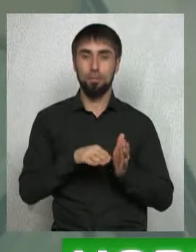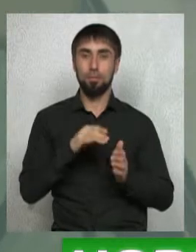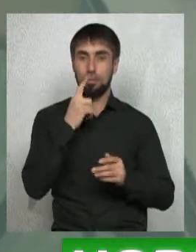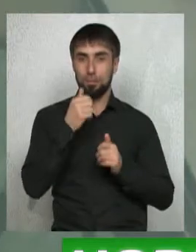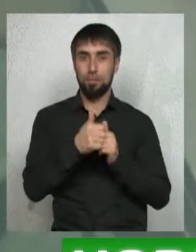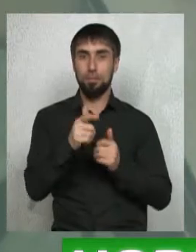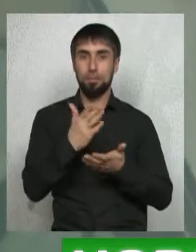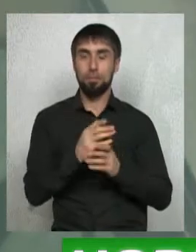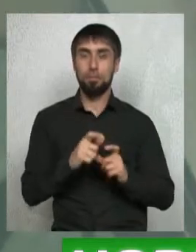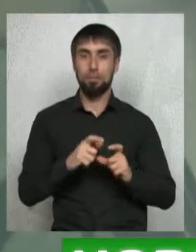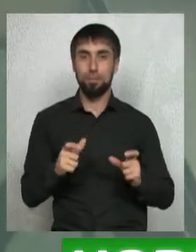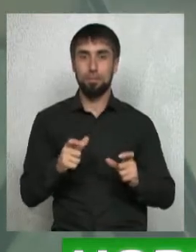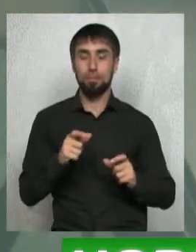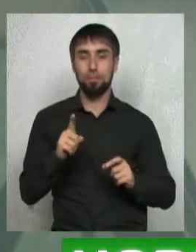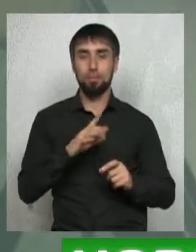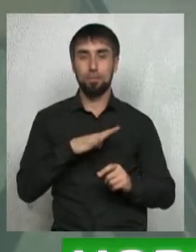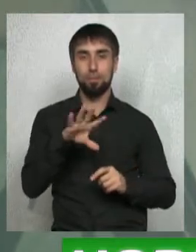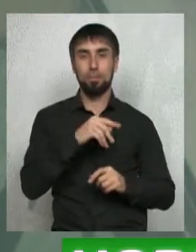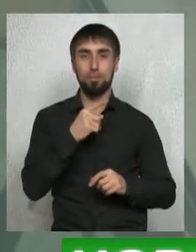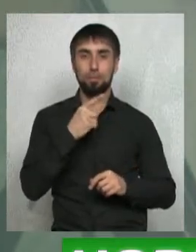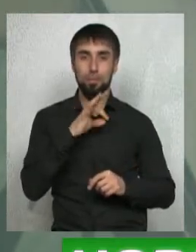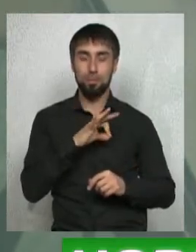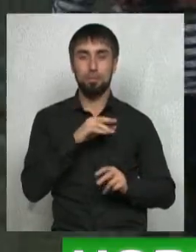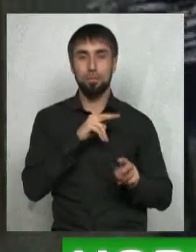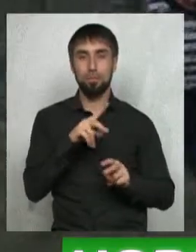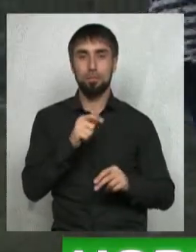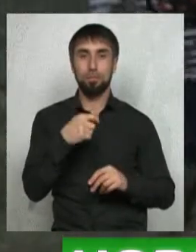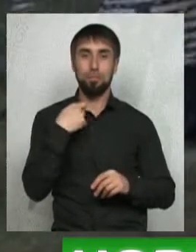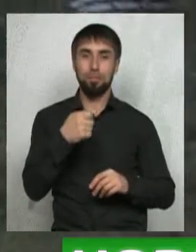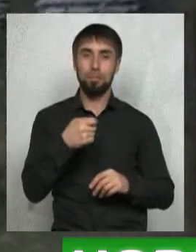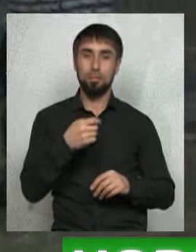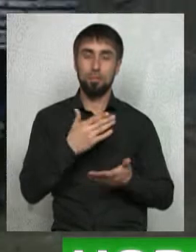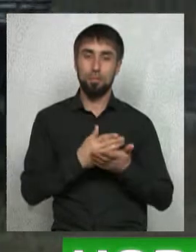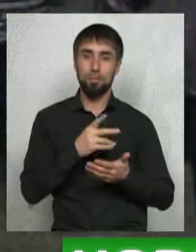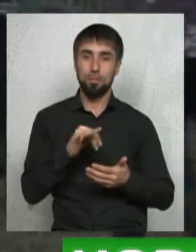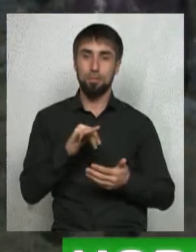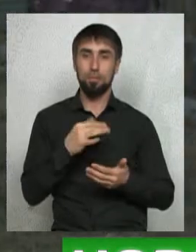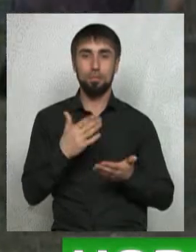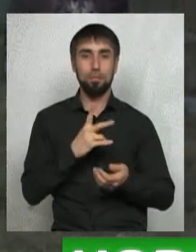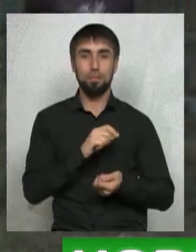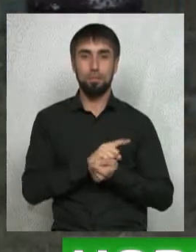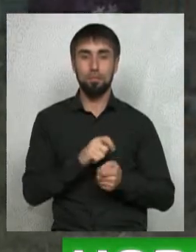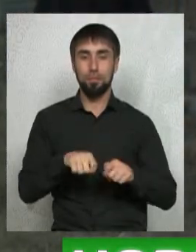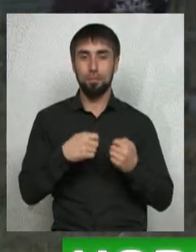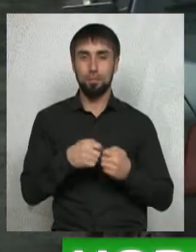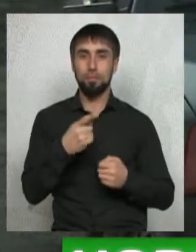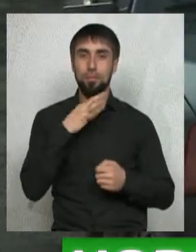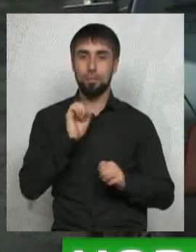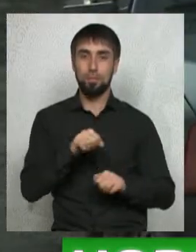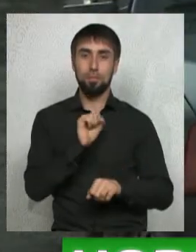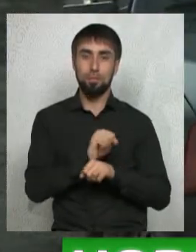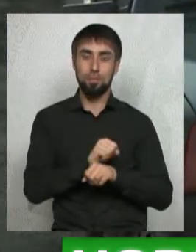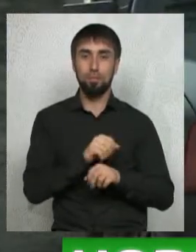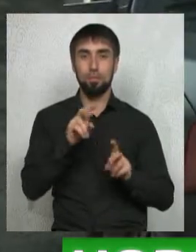рядом здесь есть школа. Так что сотрудники ДПС следят и за скоростью автомобилистов. Не обязательно нарушать. Сотрудник может